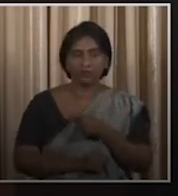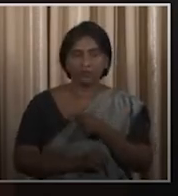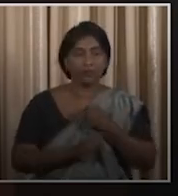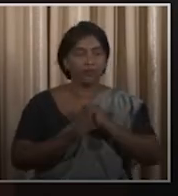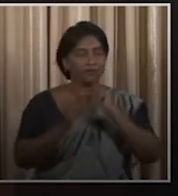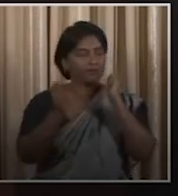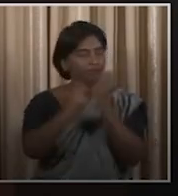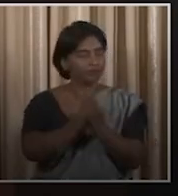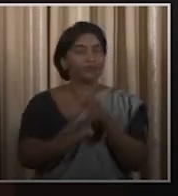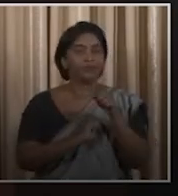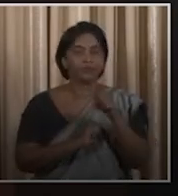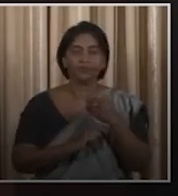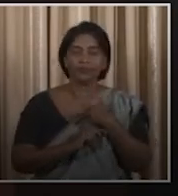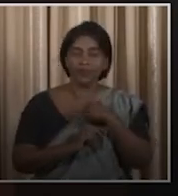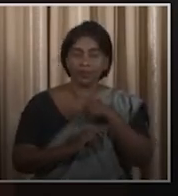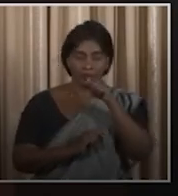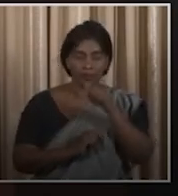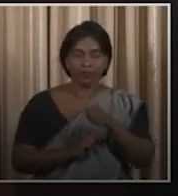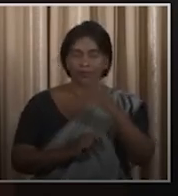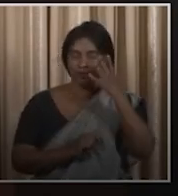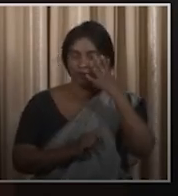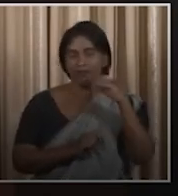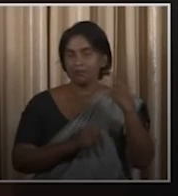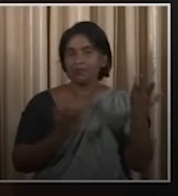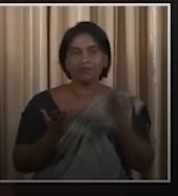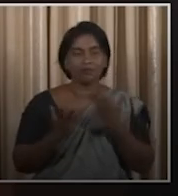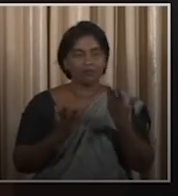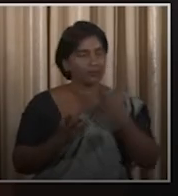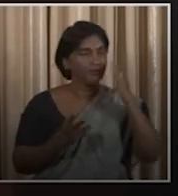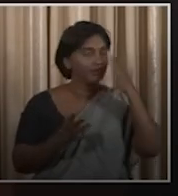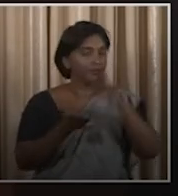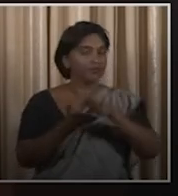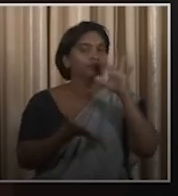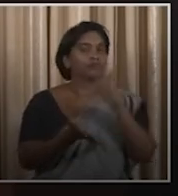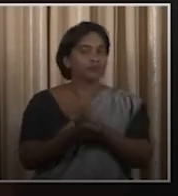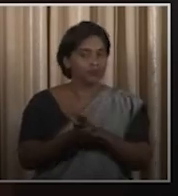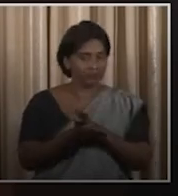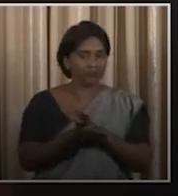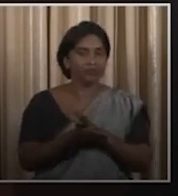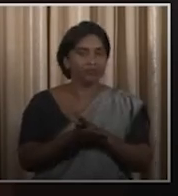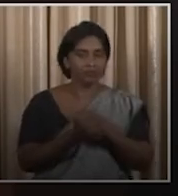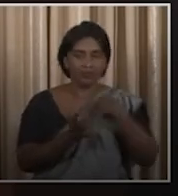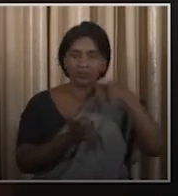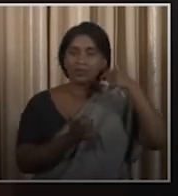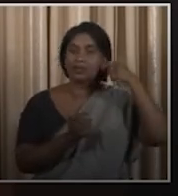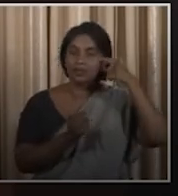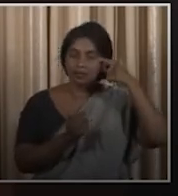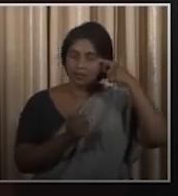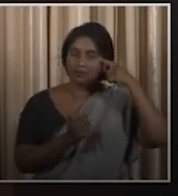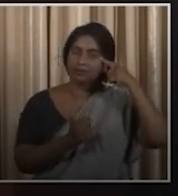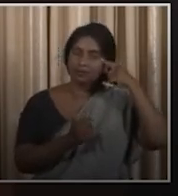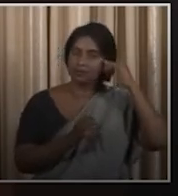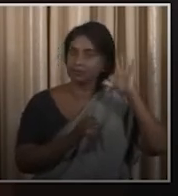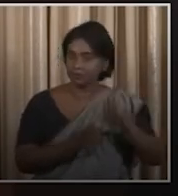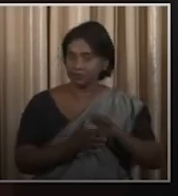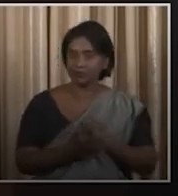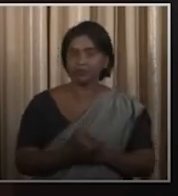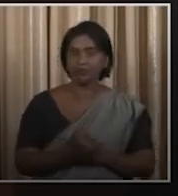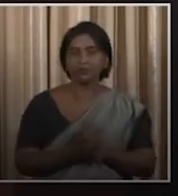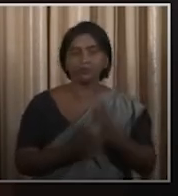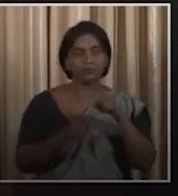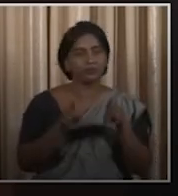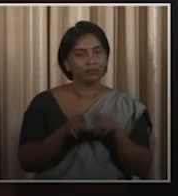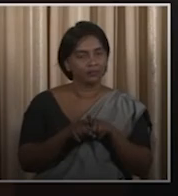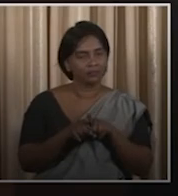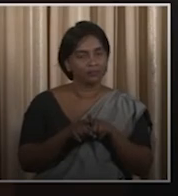විප්ලවය අපි කිසිදාක නොමැකෙන මතක සටහනක් අපි සිරු දෙනාගෙන හිතේ තබනවා ඒ